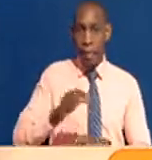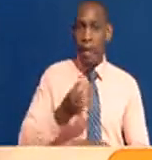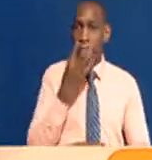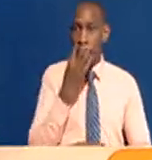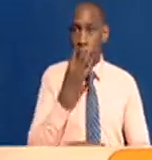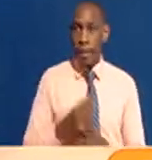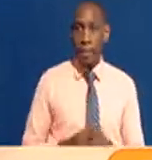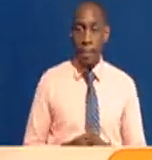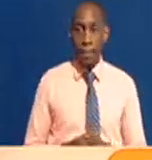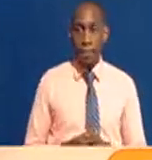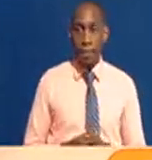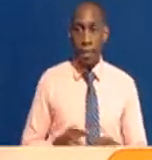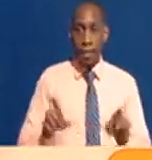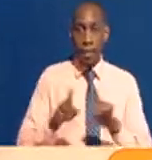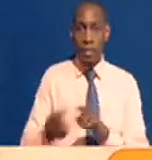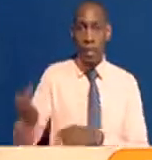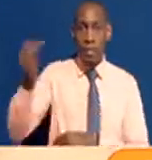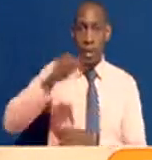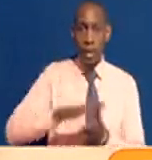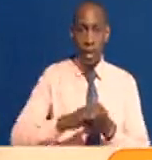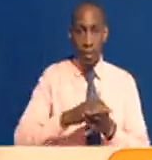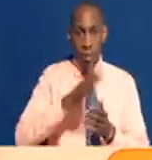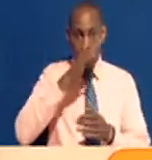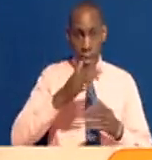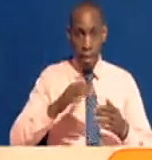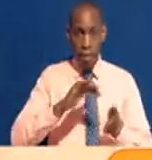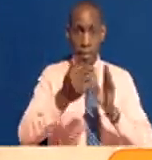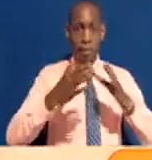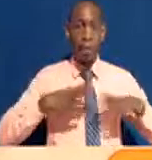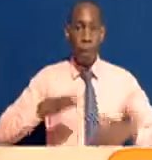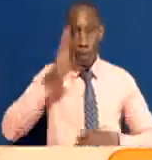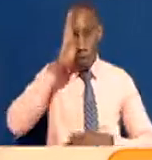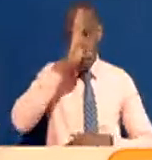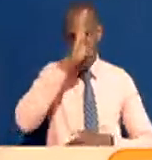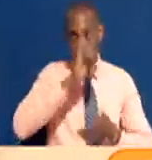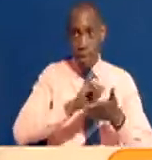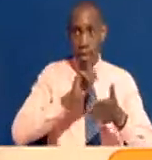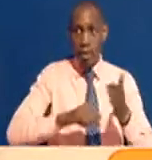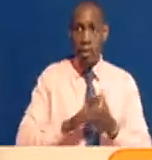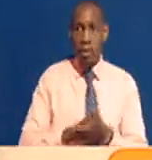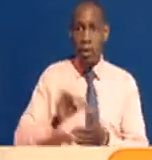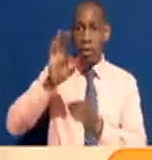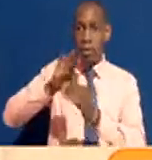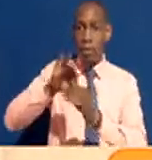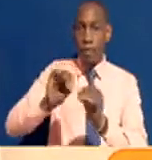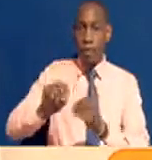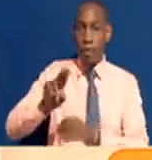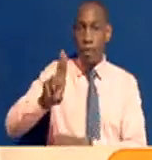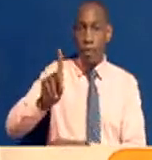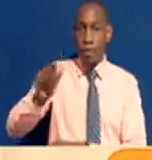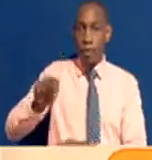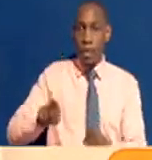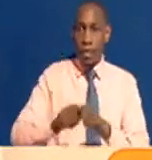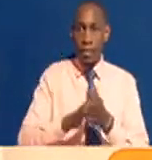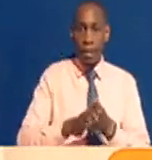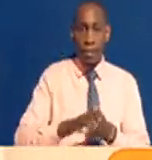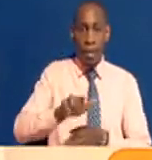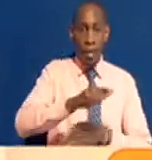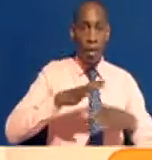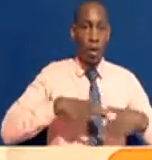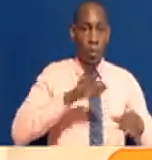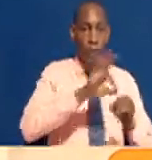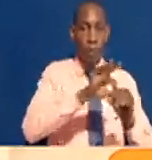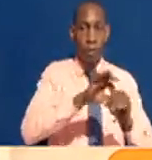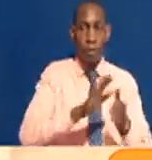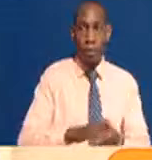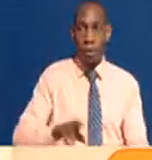ODM. Na unakuja kudanganya watu wa Bungoma ati utaki wapikie UDA. Na watu wako wasabadia